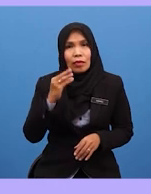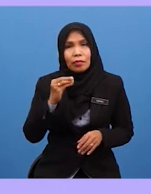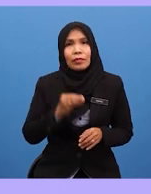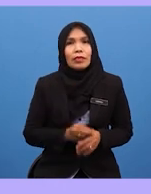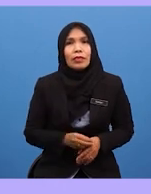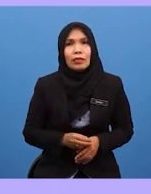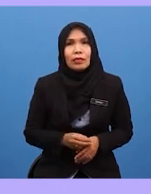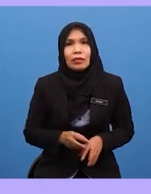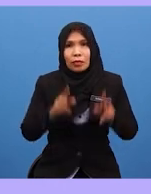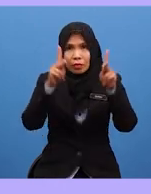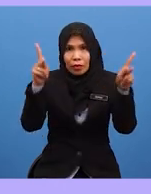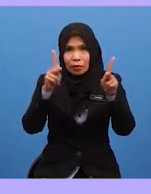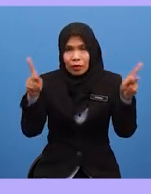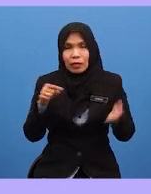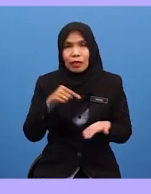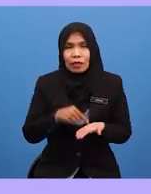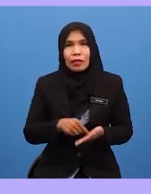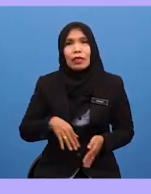dewasa.